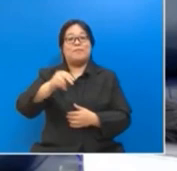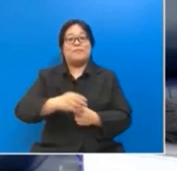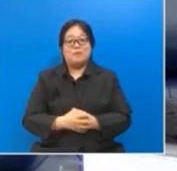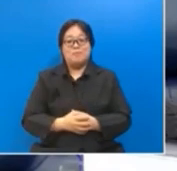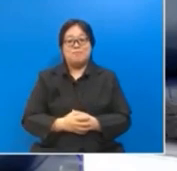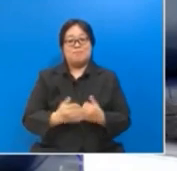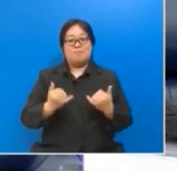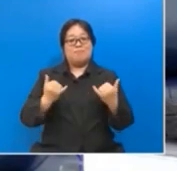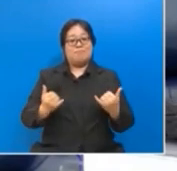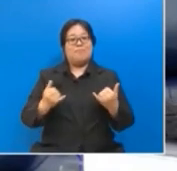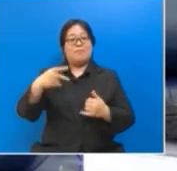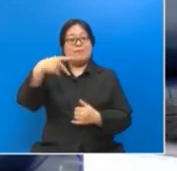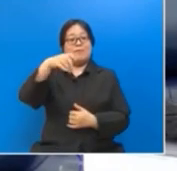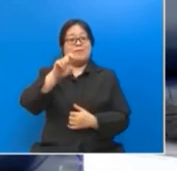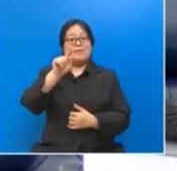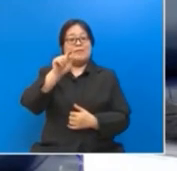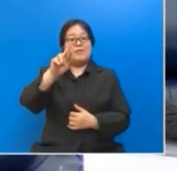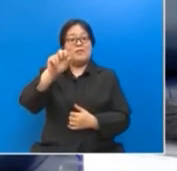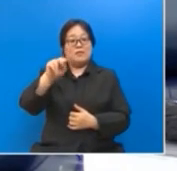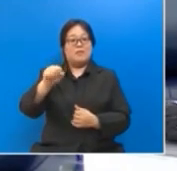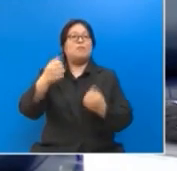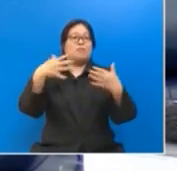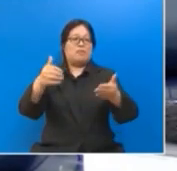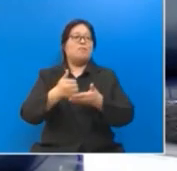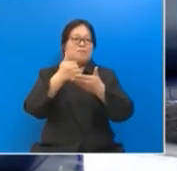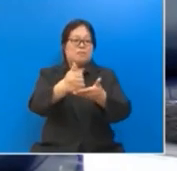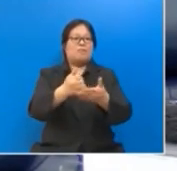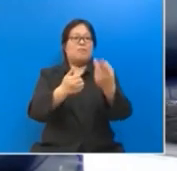ini Petronas telah membantu seramai